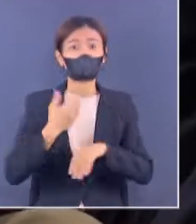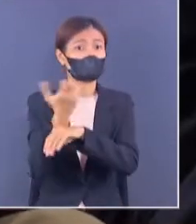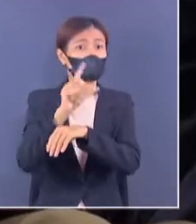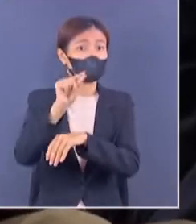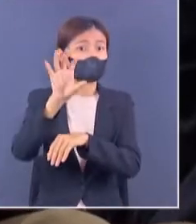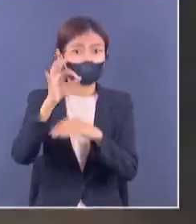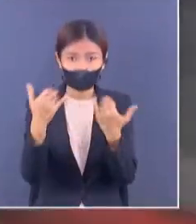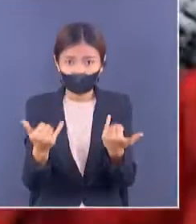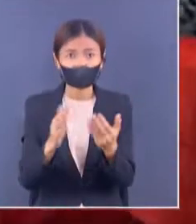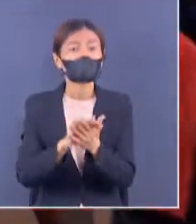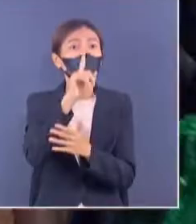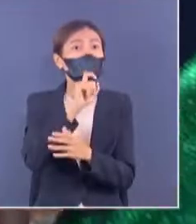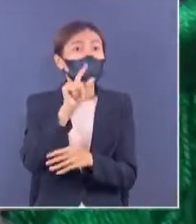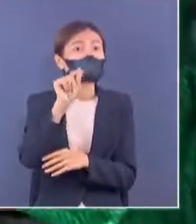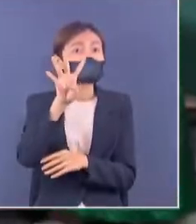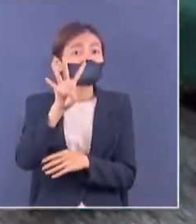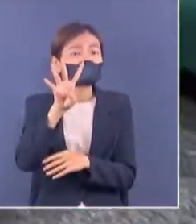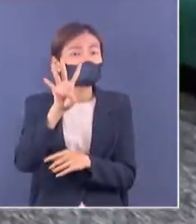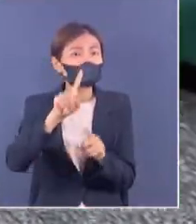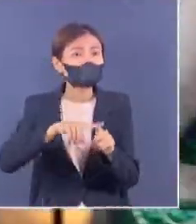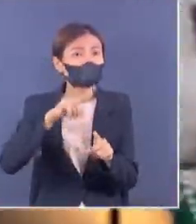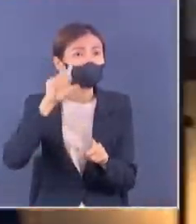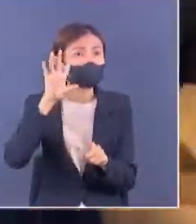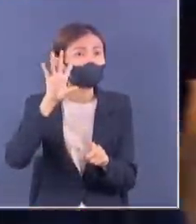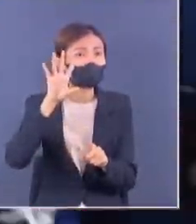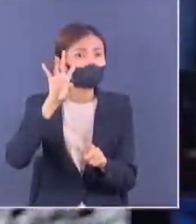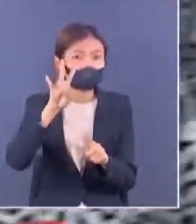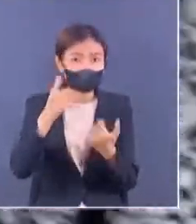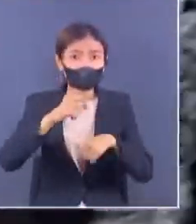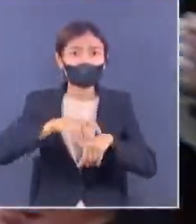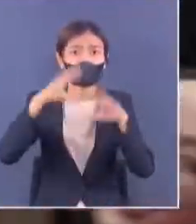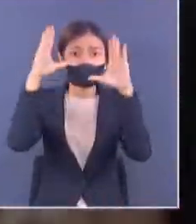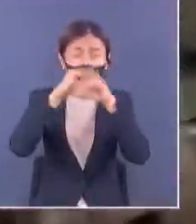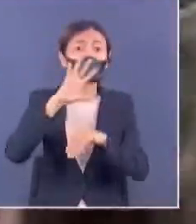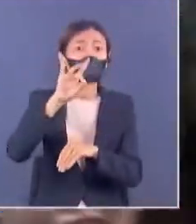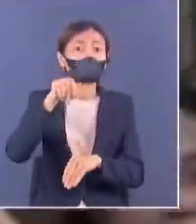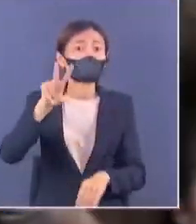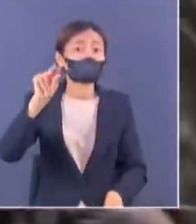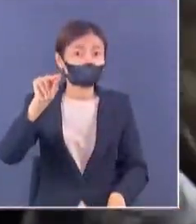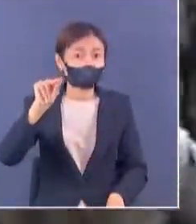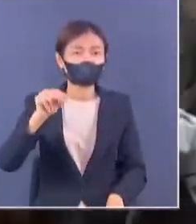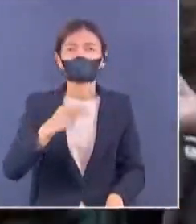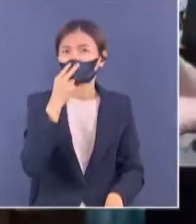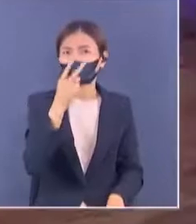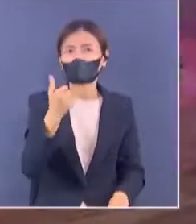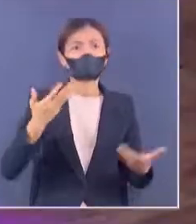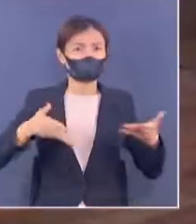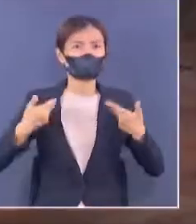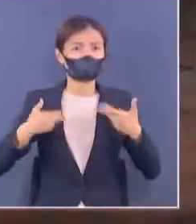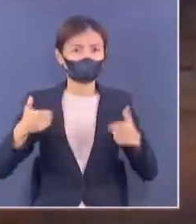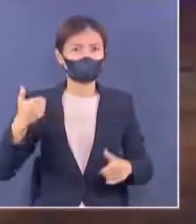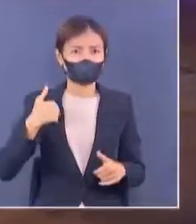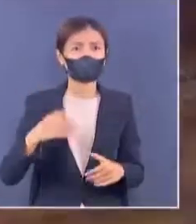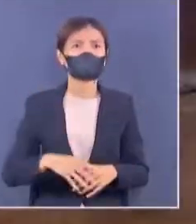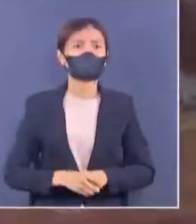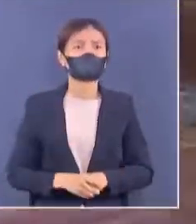หม่นั้นในวันอาทิตย์ที่24กรกฎาคมนี้เวลา 20:30 นสนุกมันหามากกว่าเดิมแน่นอน